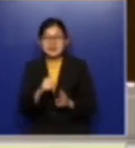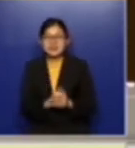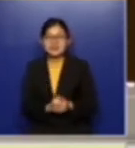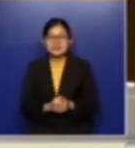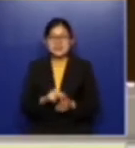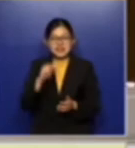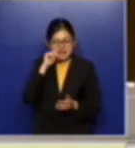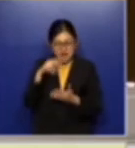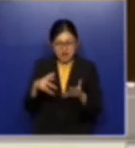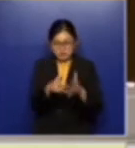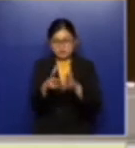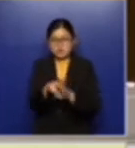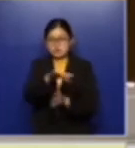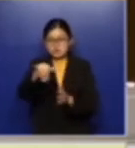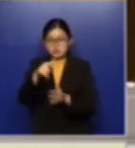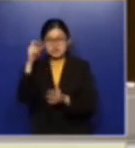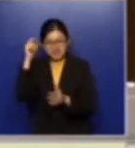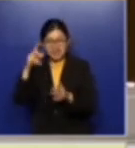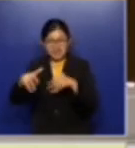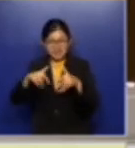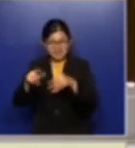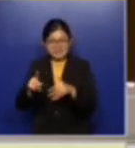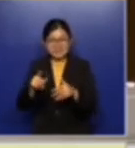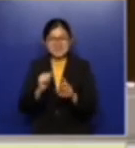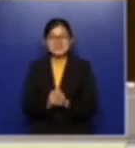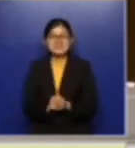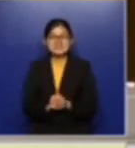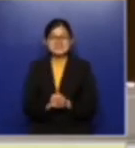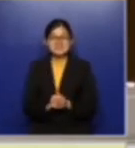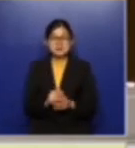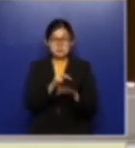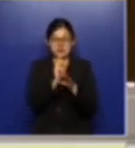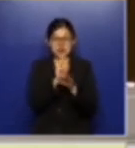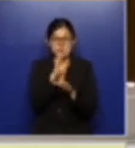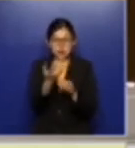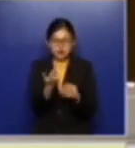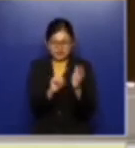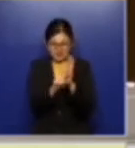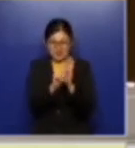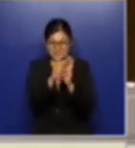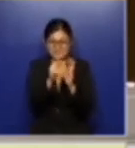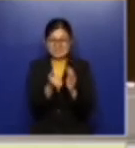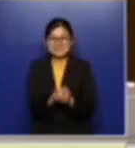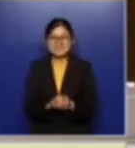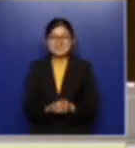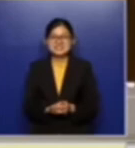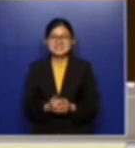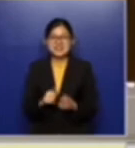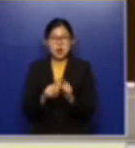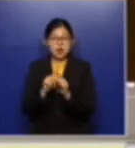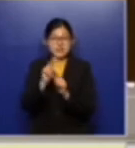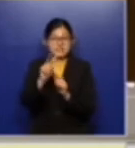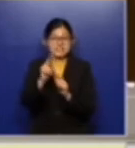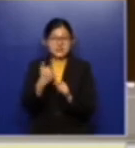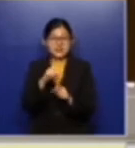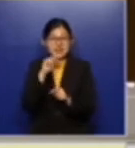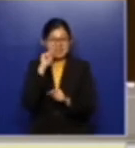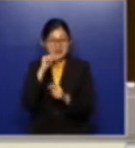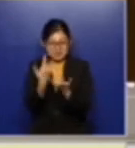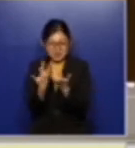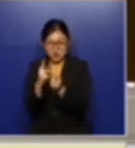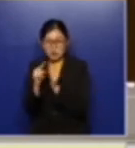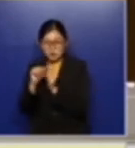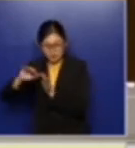น้องเข้าใจแล้ว รีบที่มีเวลาม ีอยู่แค่นี ้4นาทีนะครับนะครับ ข้อที่2เอาละเรื่องน้ำเดี๋ยวคุยกันข้างหลัง